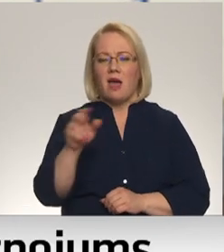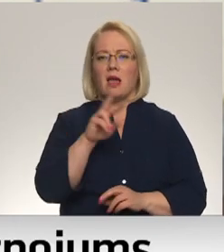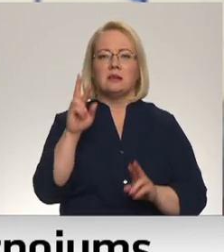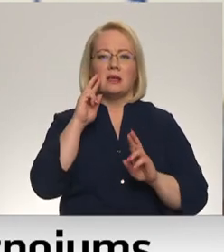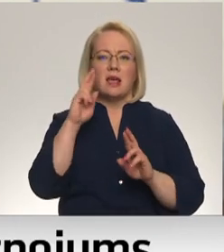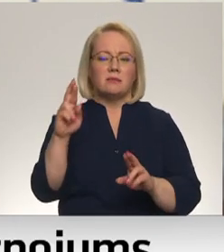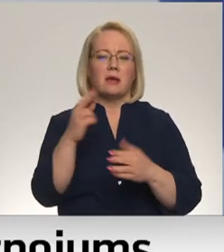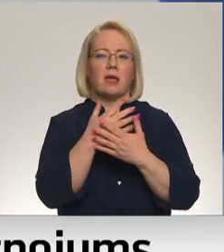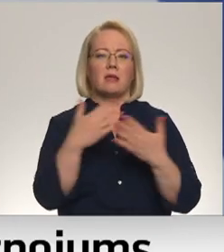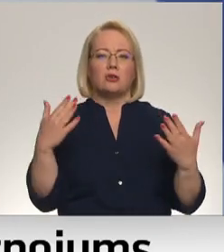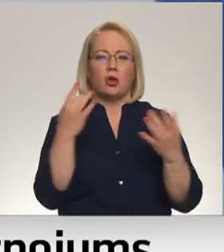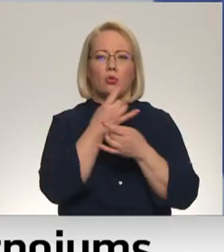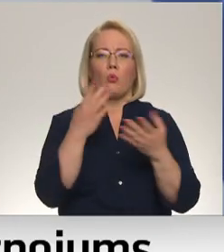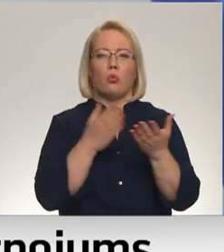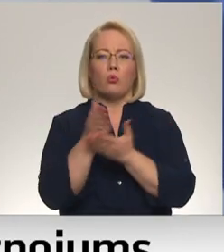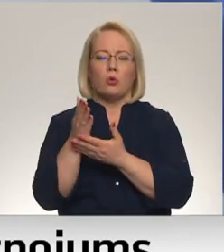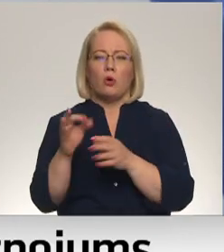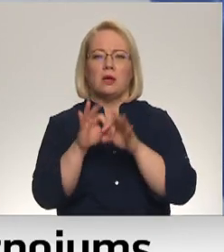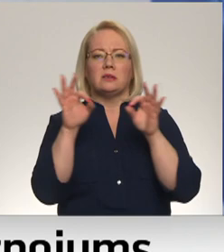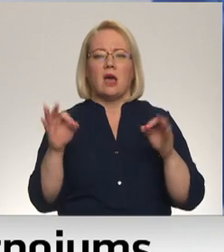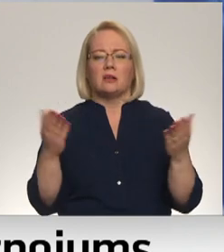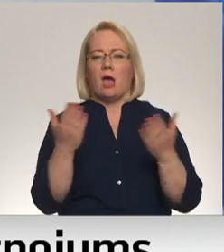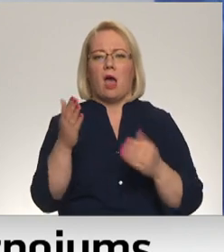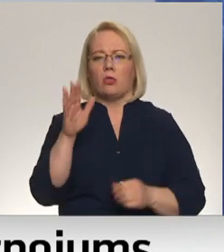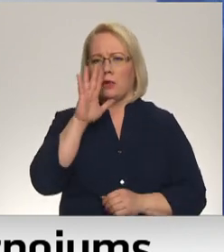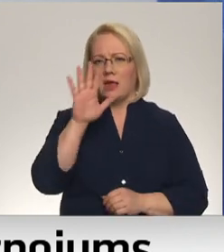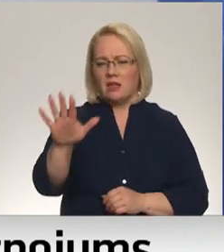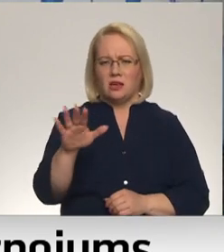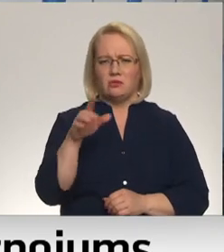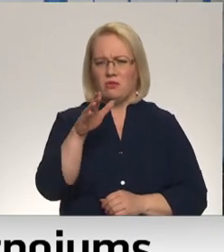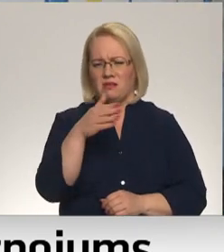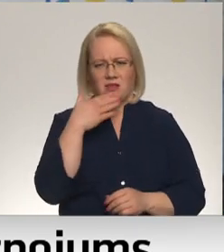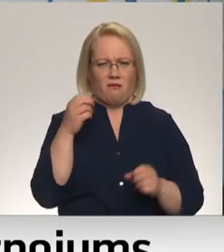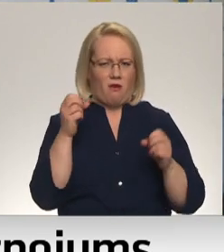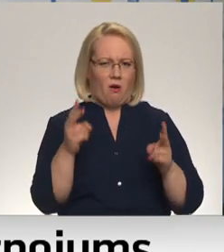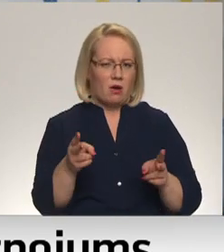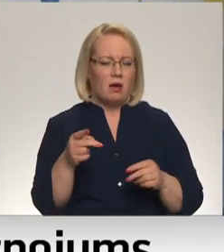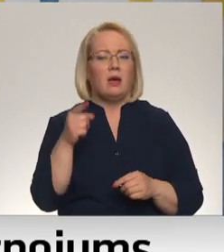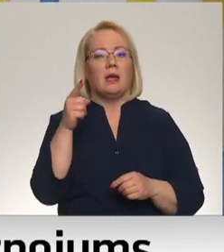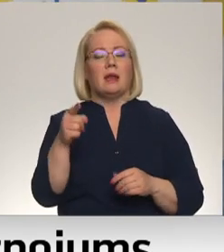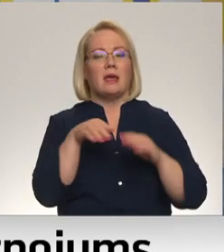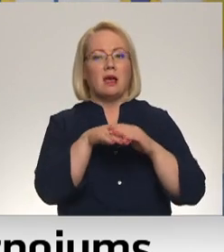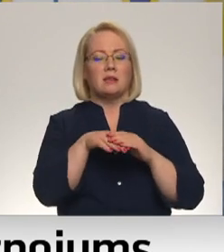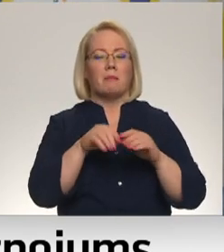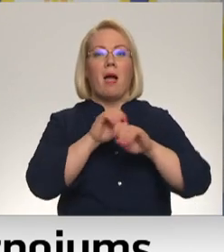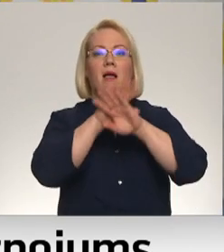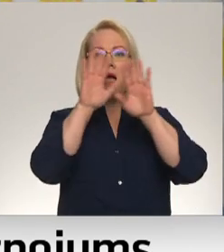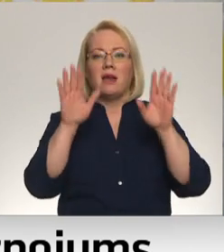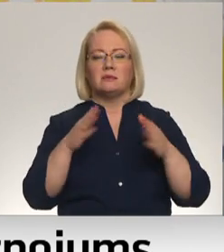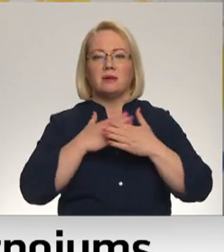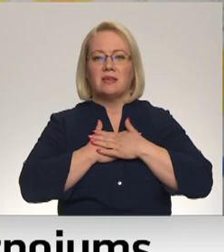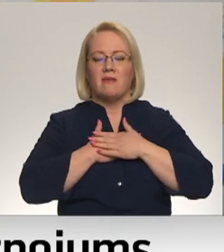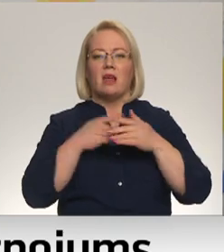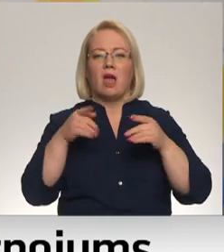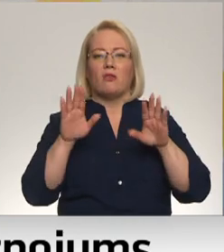respektē dažādas kultūras, tu pēkšņi sāc kādu ienīst, kas nav okei. Okay. Sevī jāsaglabā tā gaisma, lai tu vispār reāli kādam